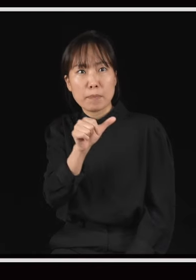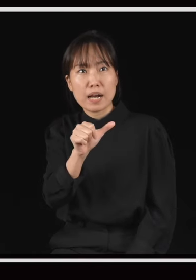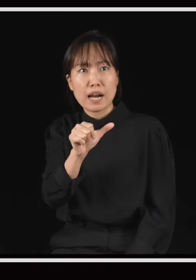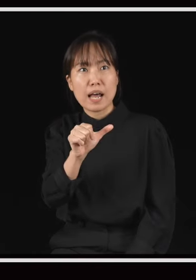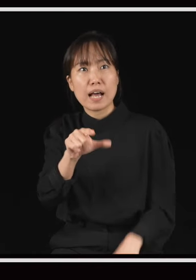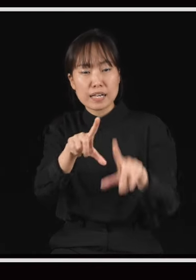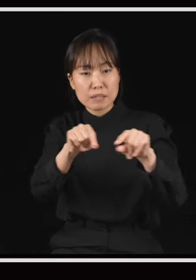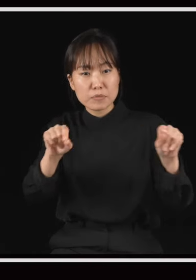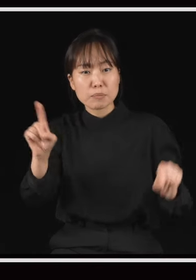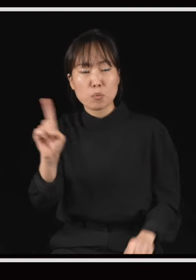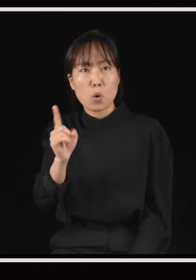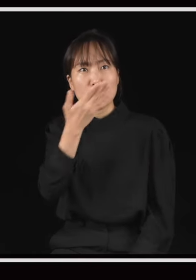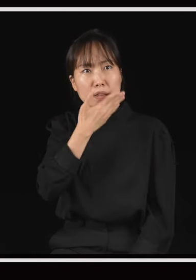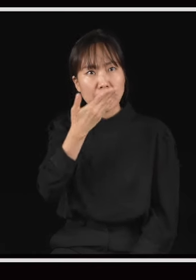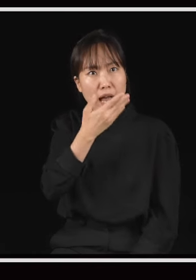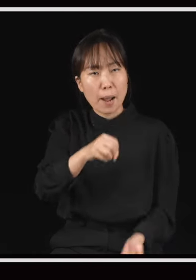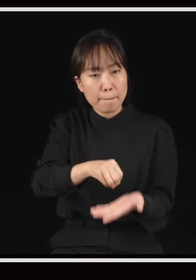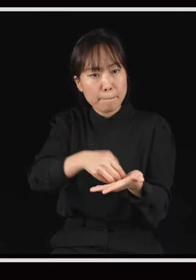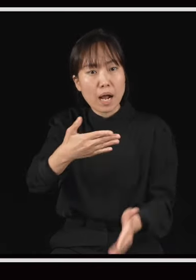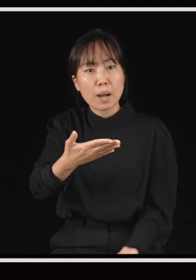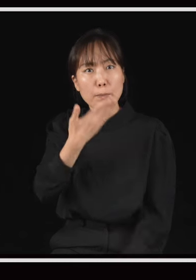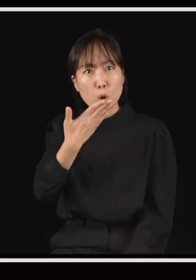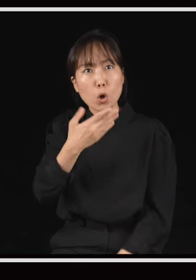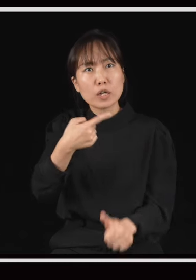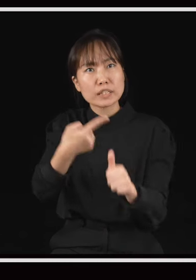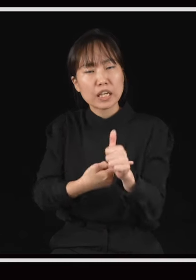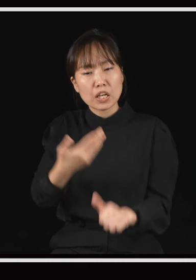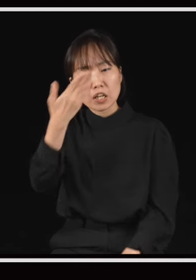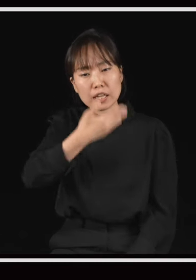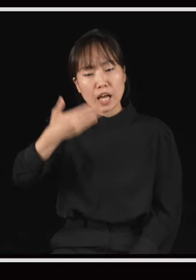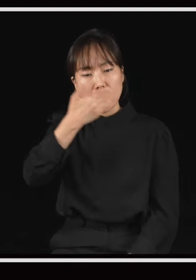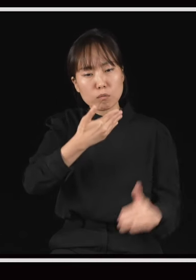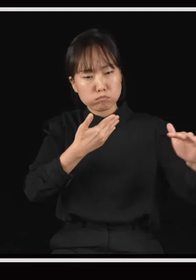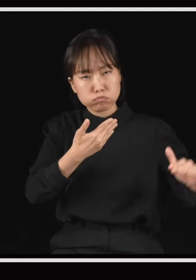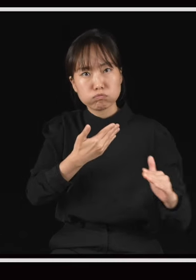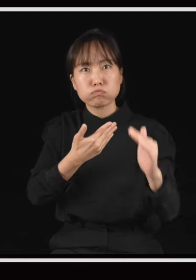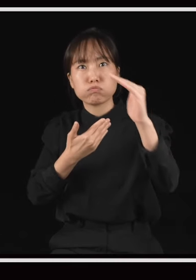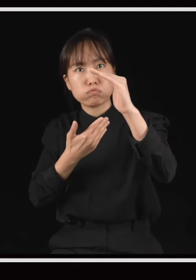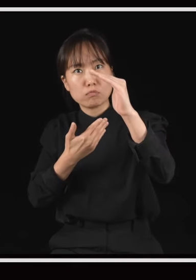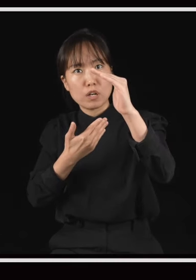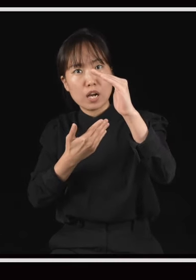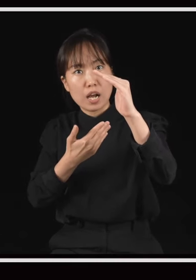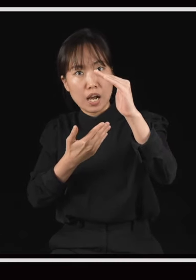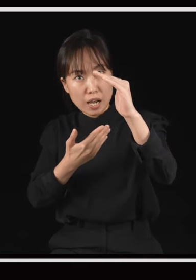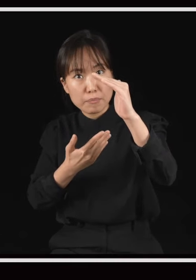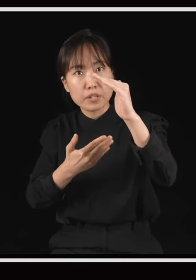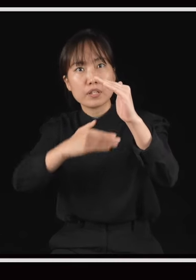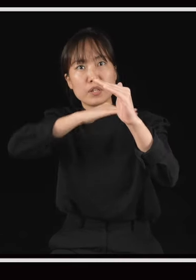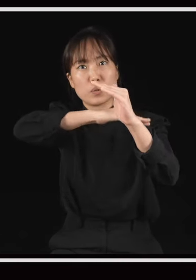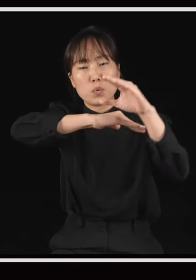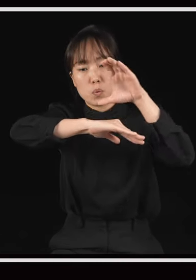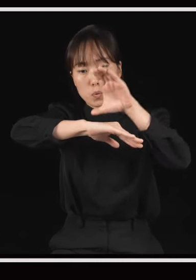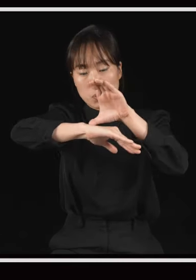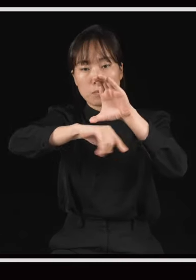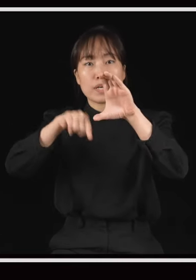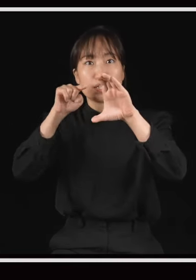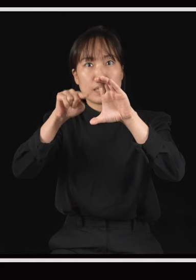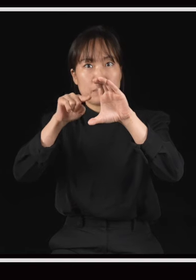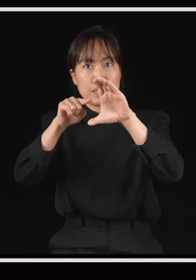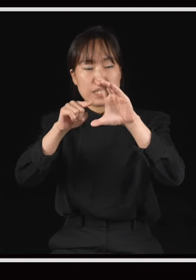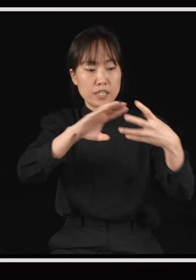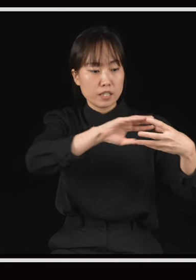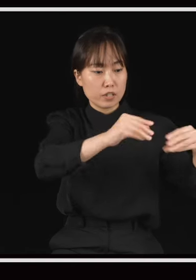당부와 단순당과 정제 곡물을 많이 먹으면 혈당이 이렇게 쭉 올라가요. 그러고서는 인슐린이 나오게 되고, 요 점선,